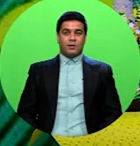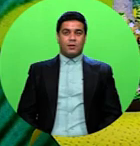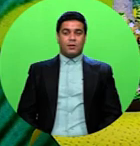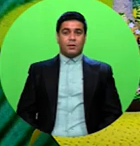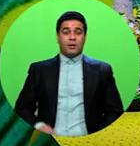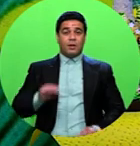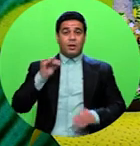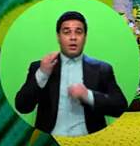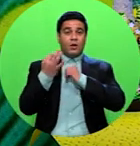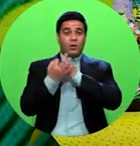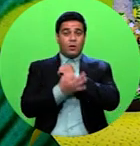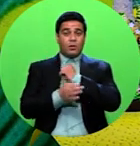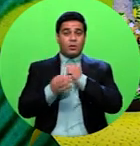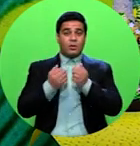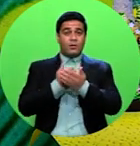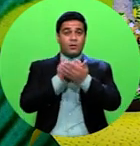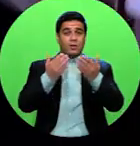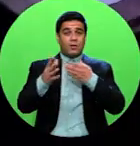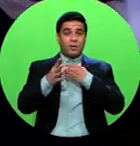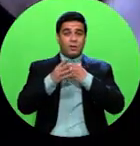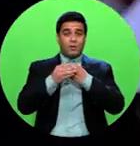И в конце, ребята, мы с вами